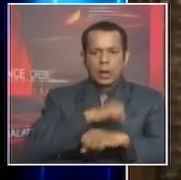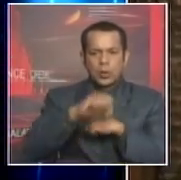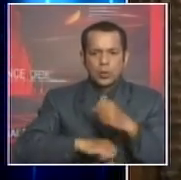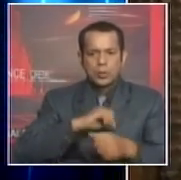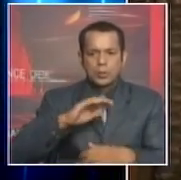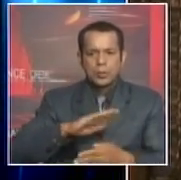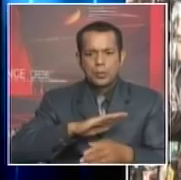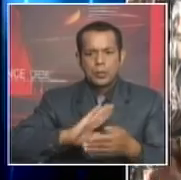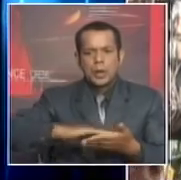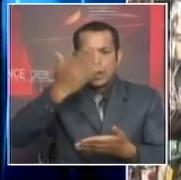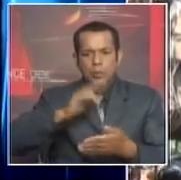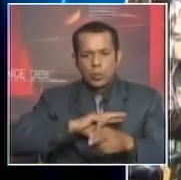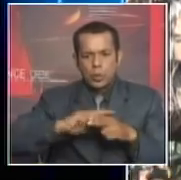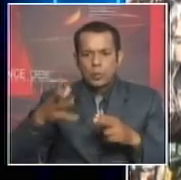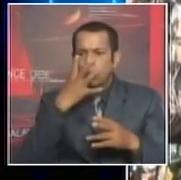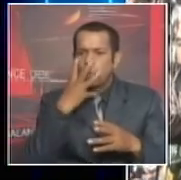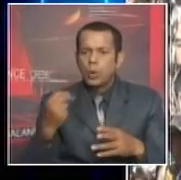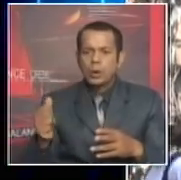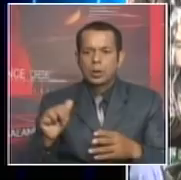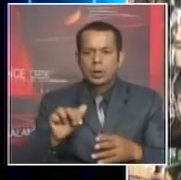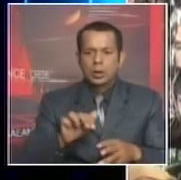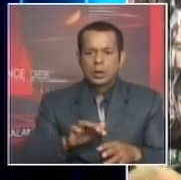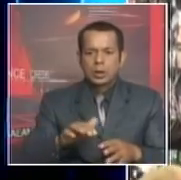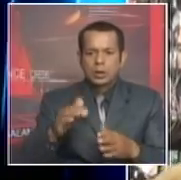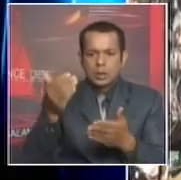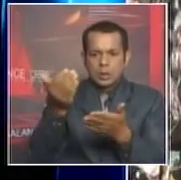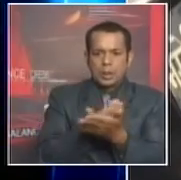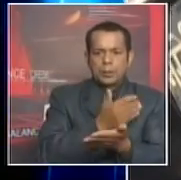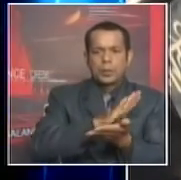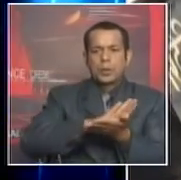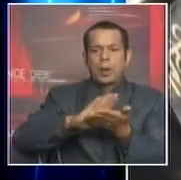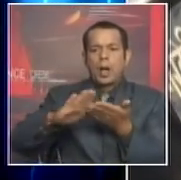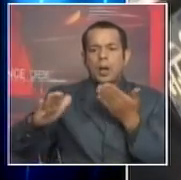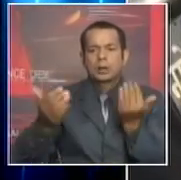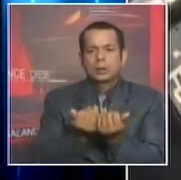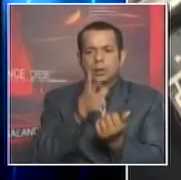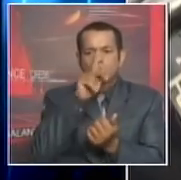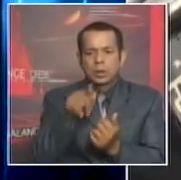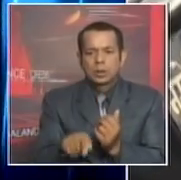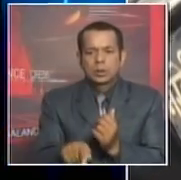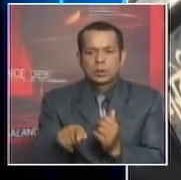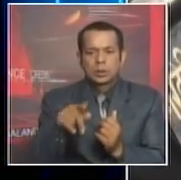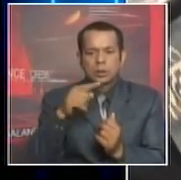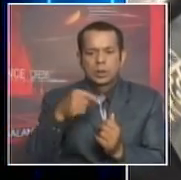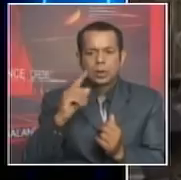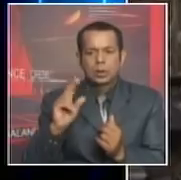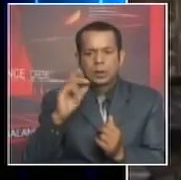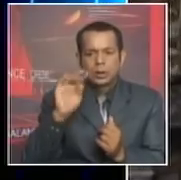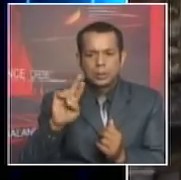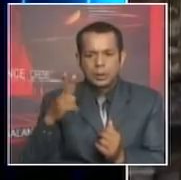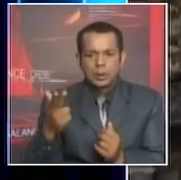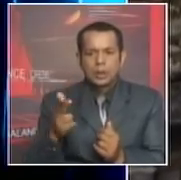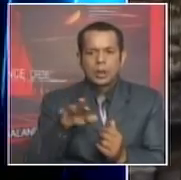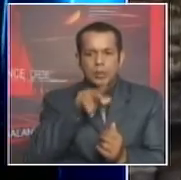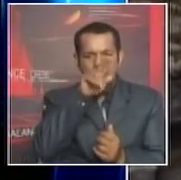खेती किसानी गर्दा लागेका फोहोर मैलाबाट चोखिने परम्परा रहेको नरदेवी स्वैतकाली संरक्षण समितिका सदस्य